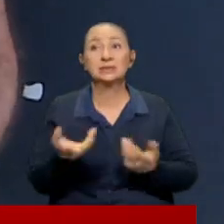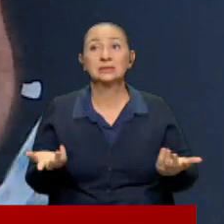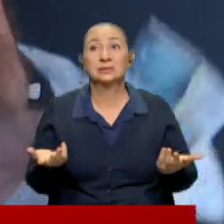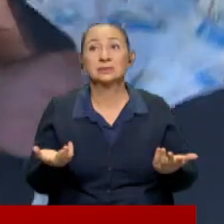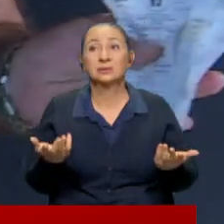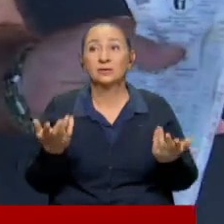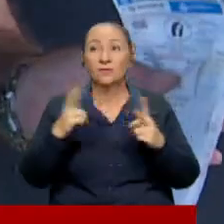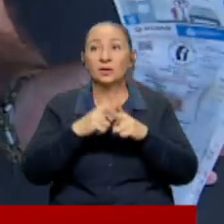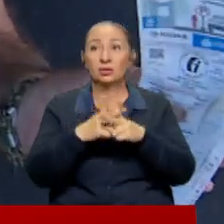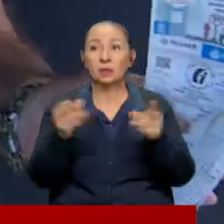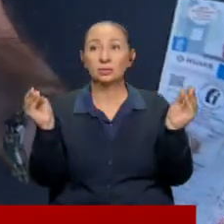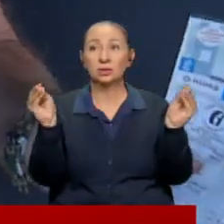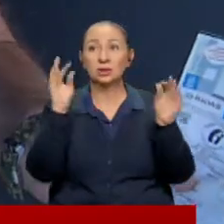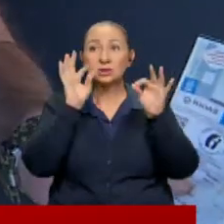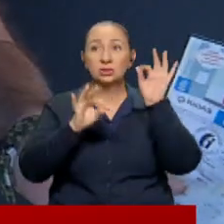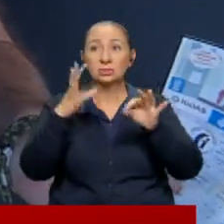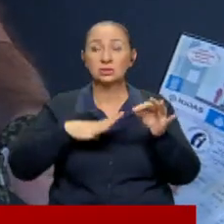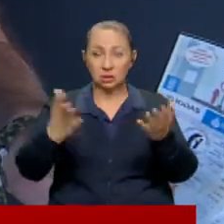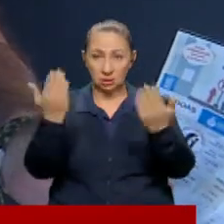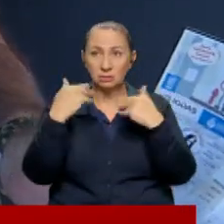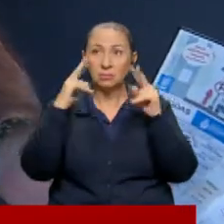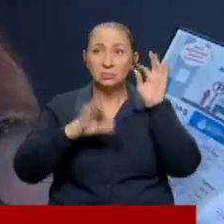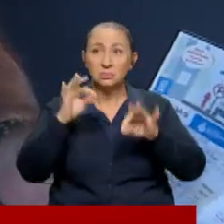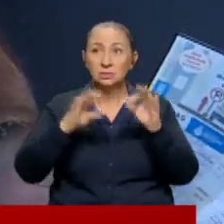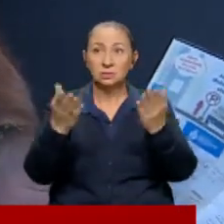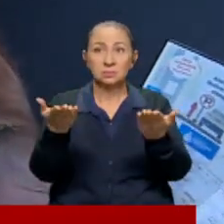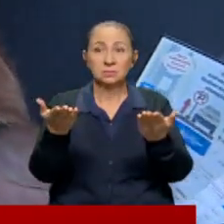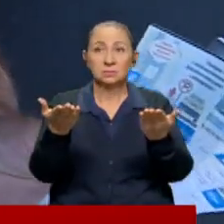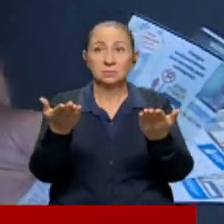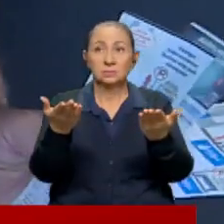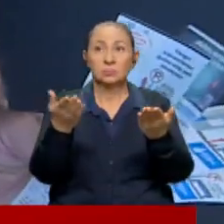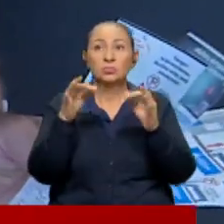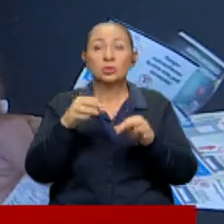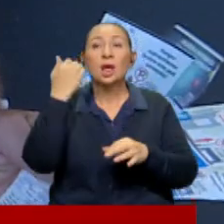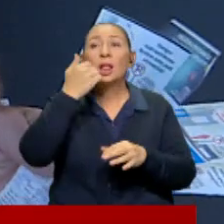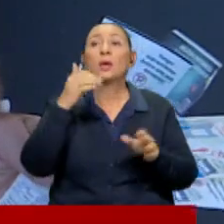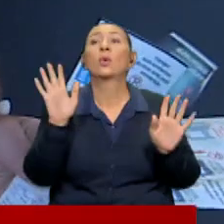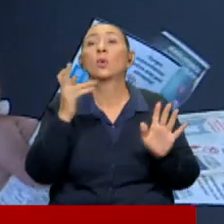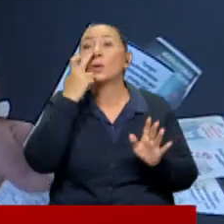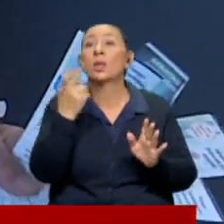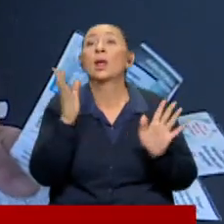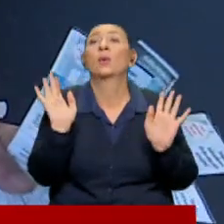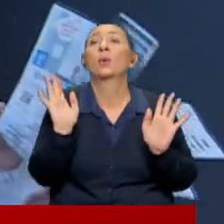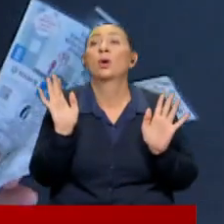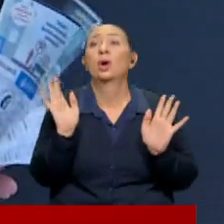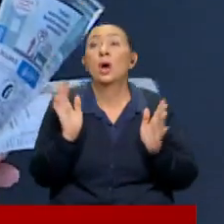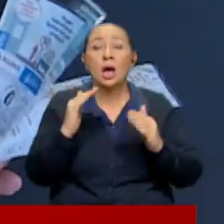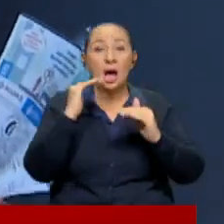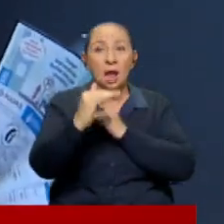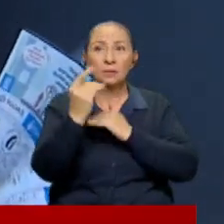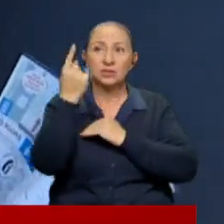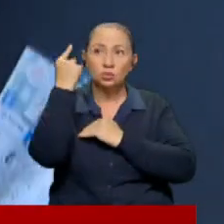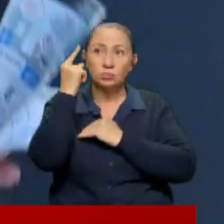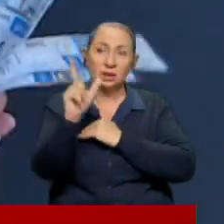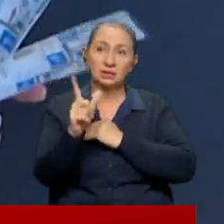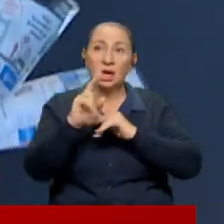52.368. Evet, faturalar da burada. İncelemek isteyen kişiler inceleyebilir beyler. Burada yalan yok, dolan yok. Halkı biraz